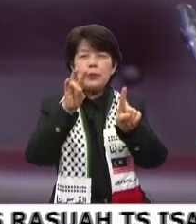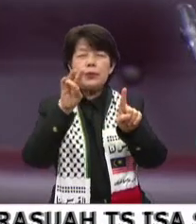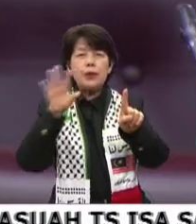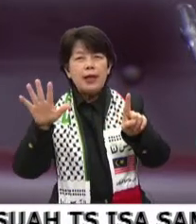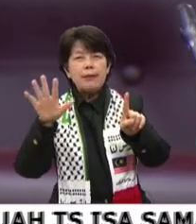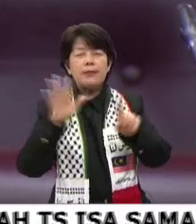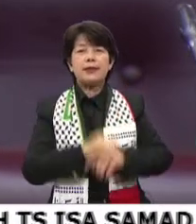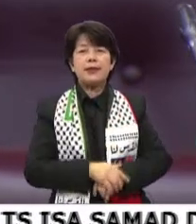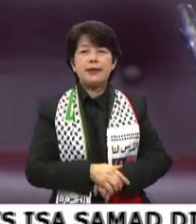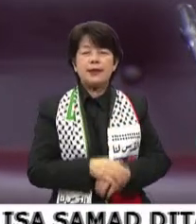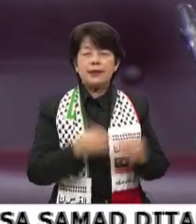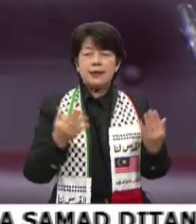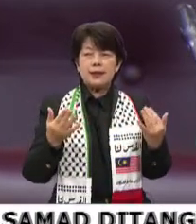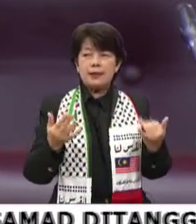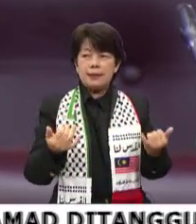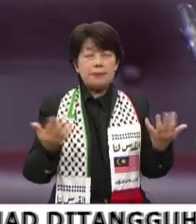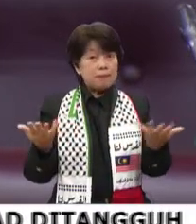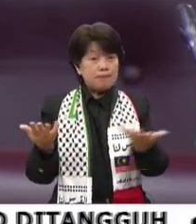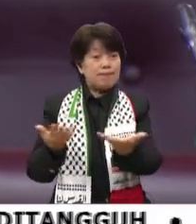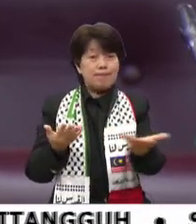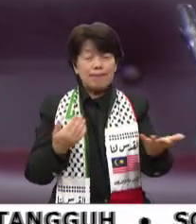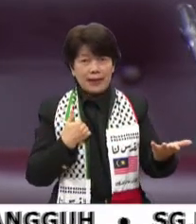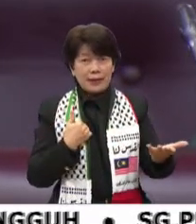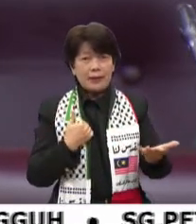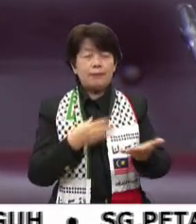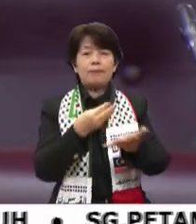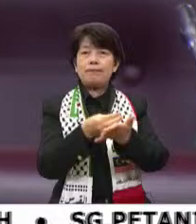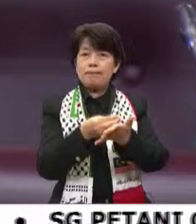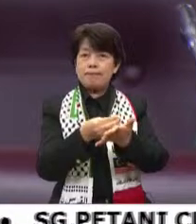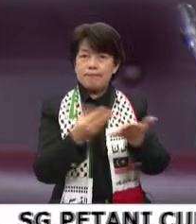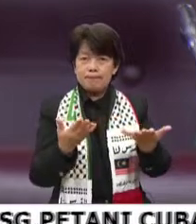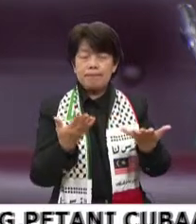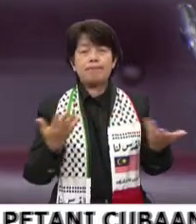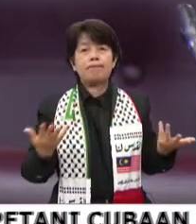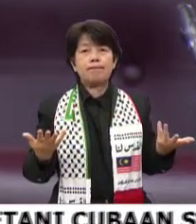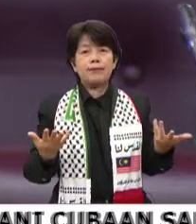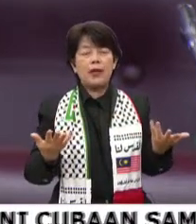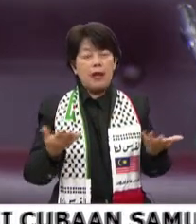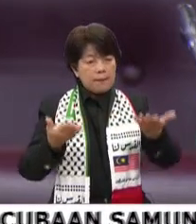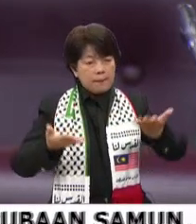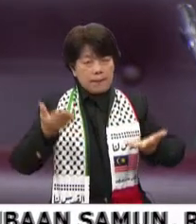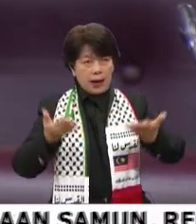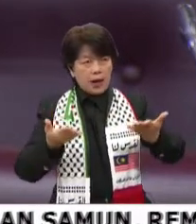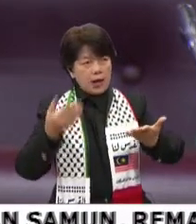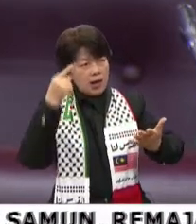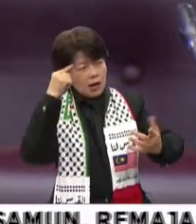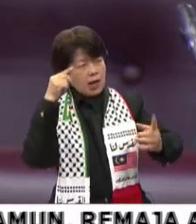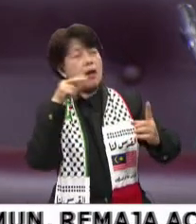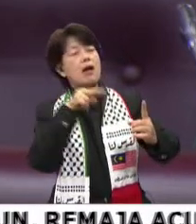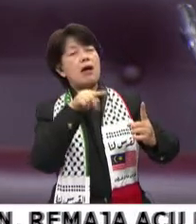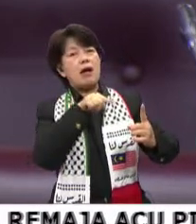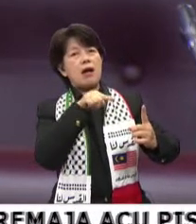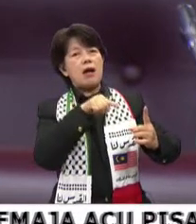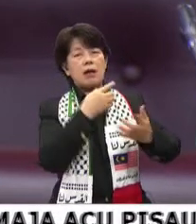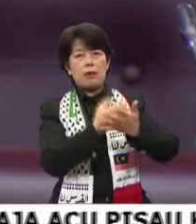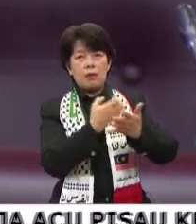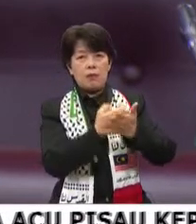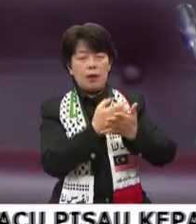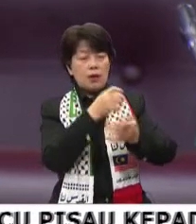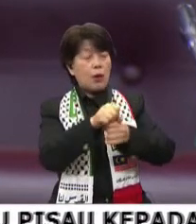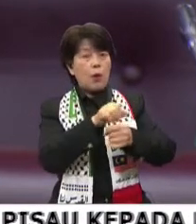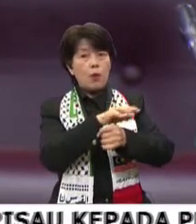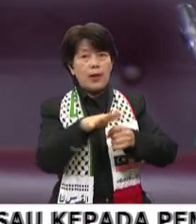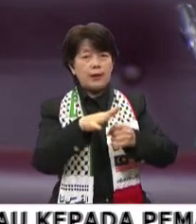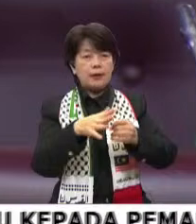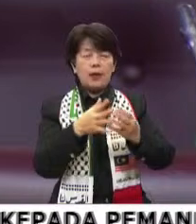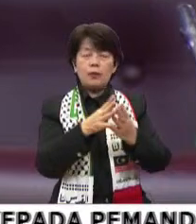menteri kewangannya ada di sini sekarang Kemudian untuk mengembangkan ekonomi tapi kemudian apabila covid telah selesai